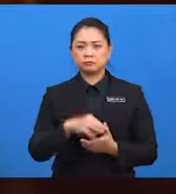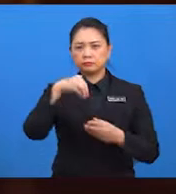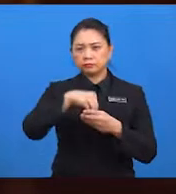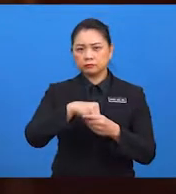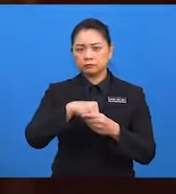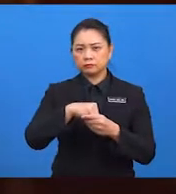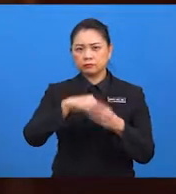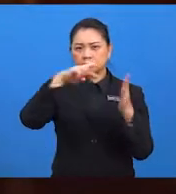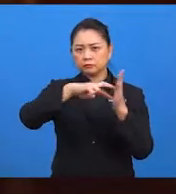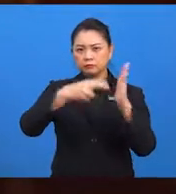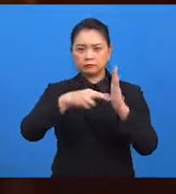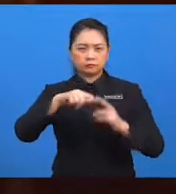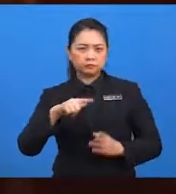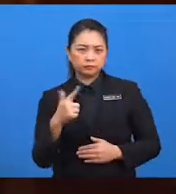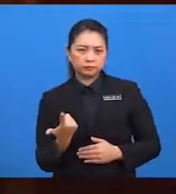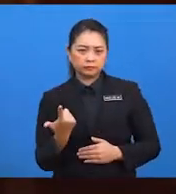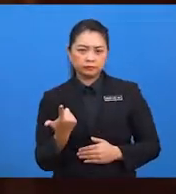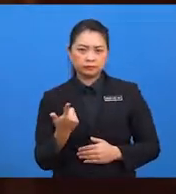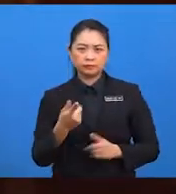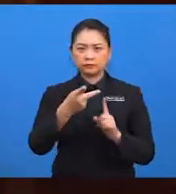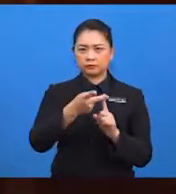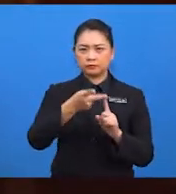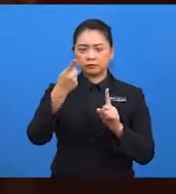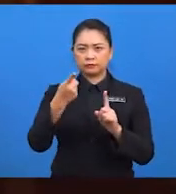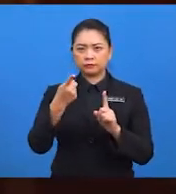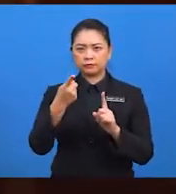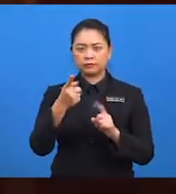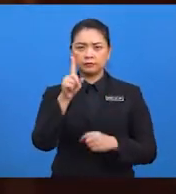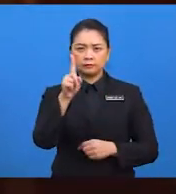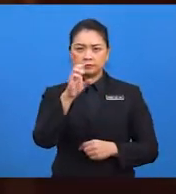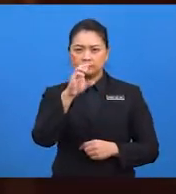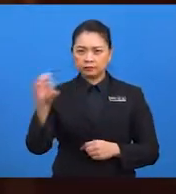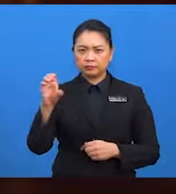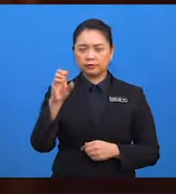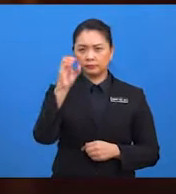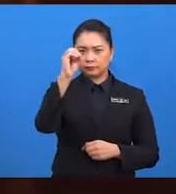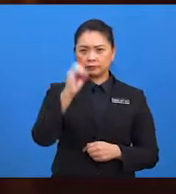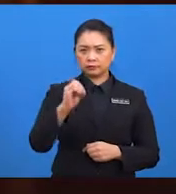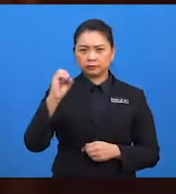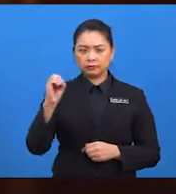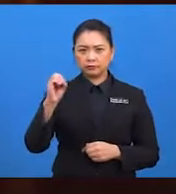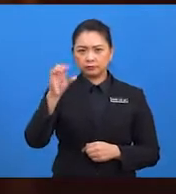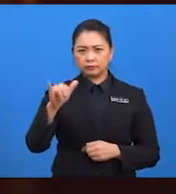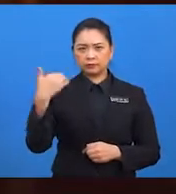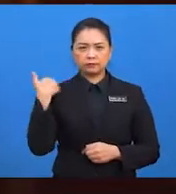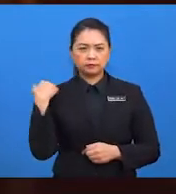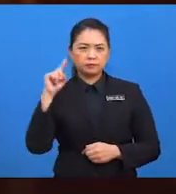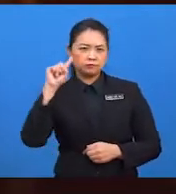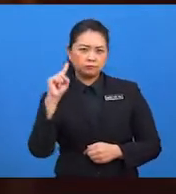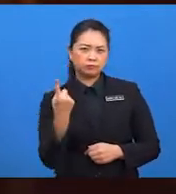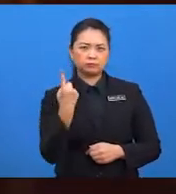Dalam erti kata lain, daripada 100 molekul asid etanoik yang ada,